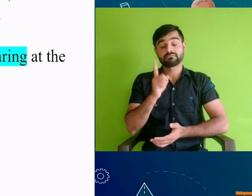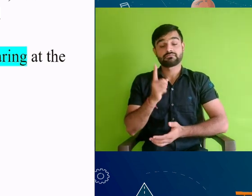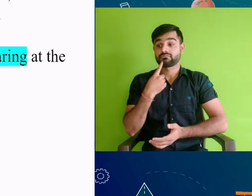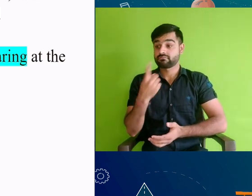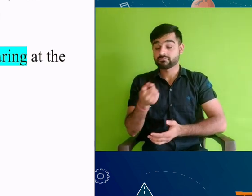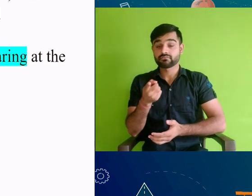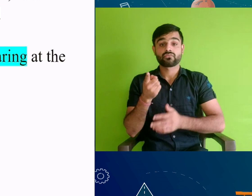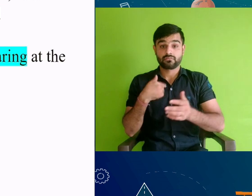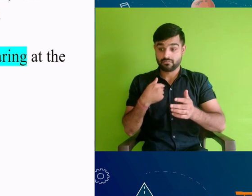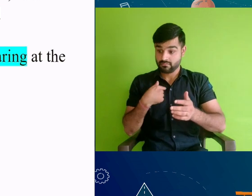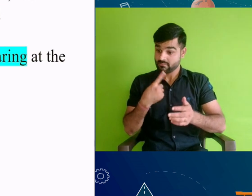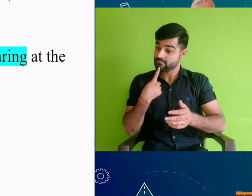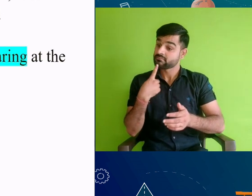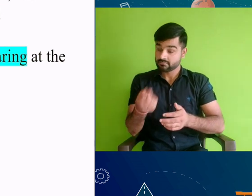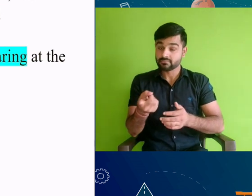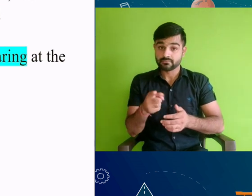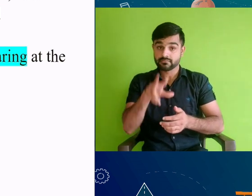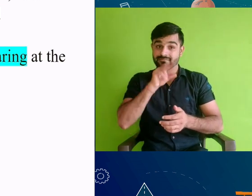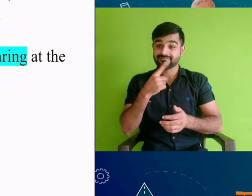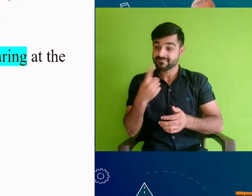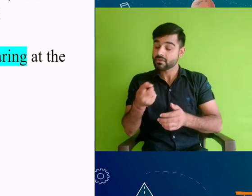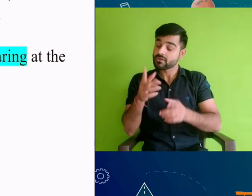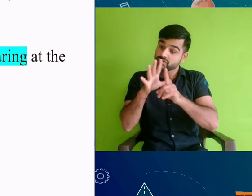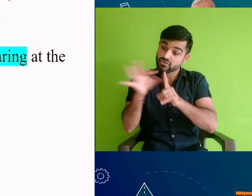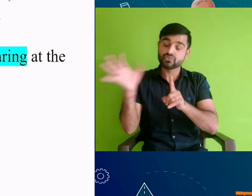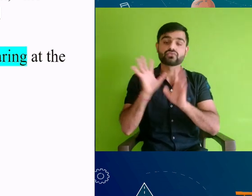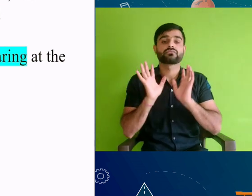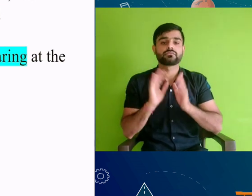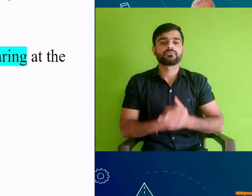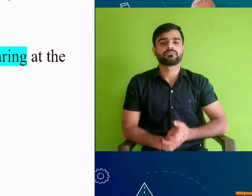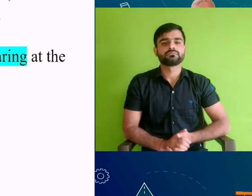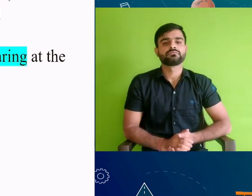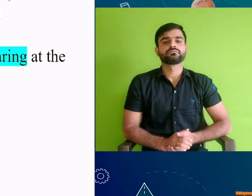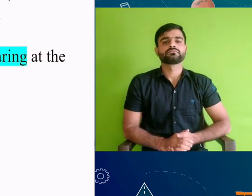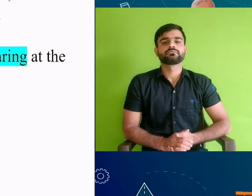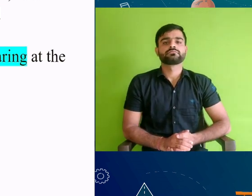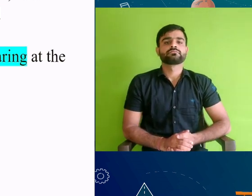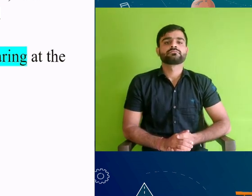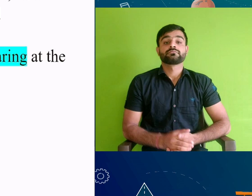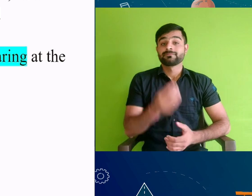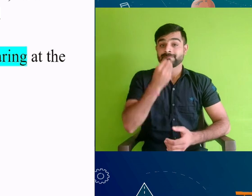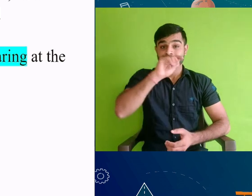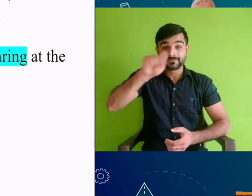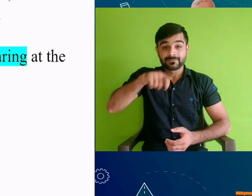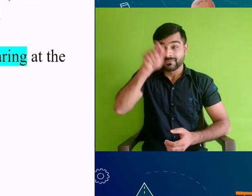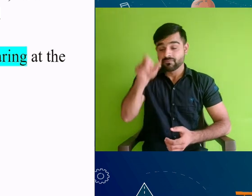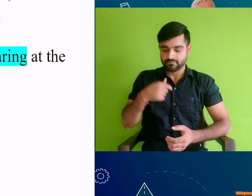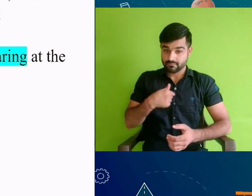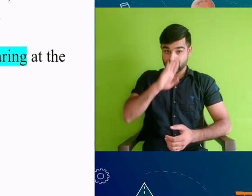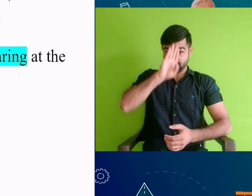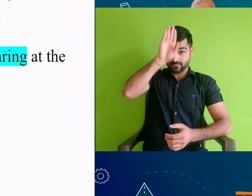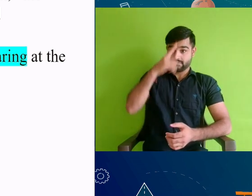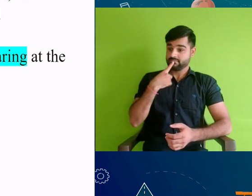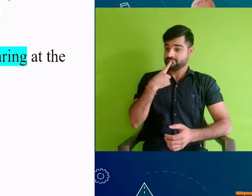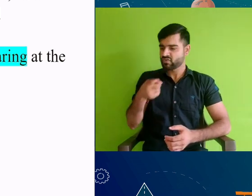मैं बात बोल रहा हूं आपको वही काम करना है। तो उन्होंने कुक को बोला कि तुम ये छोटे